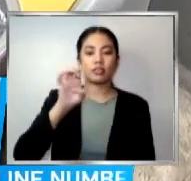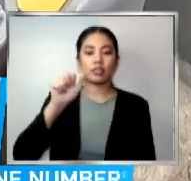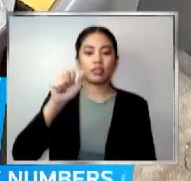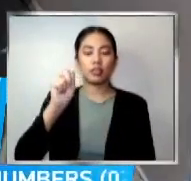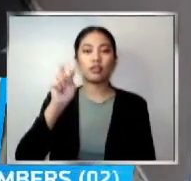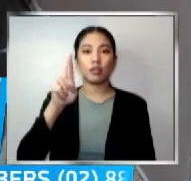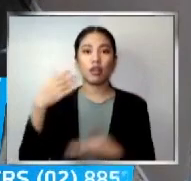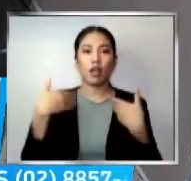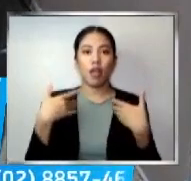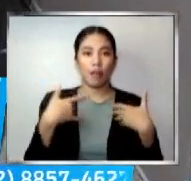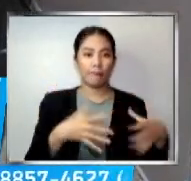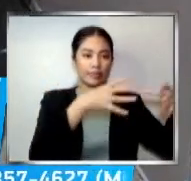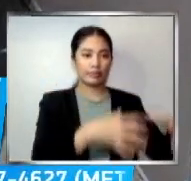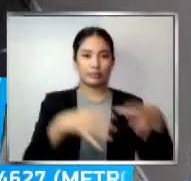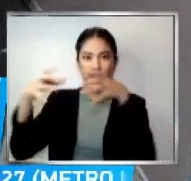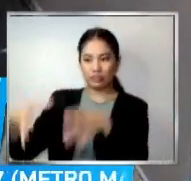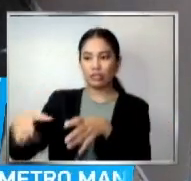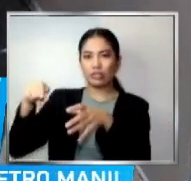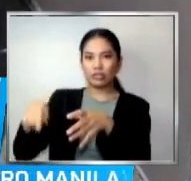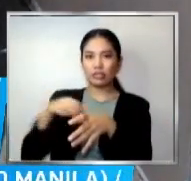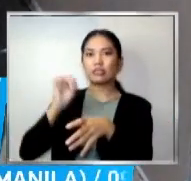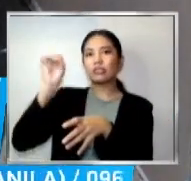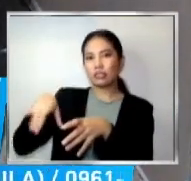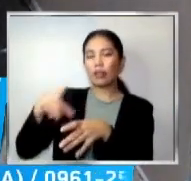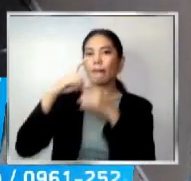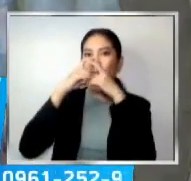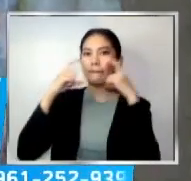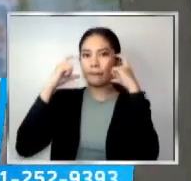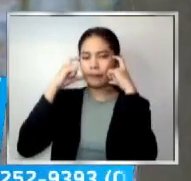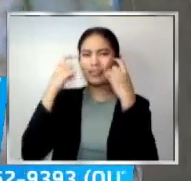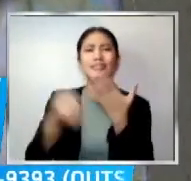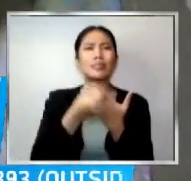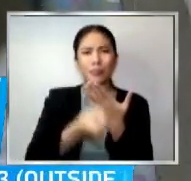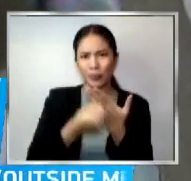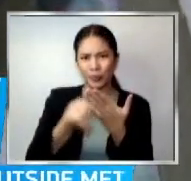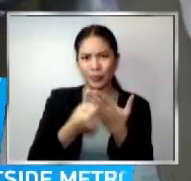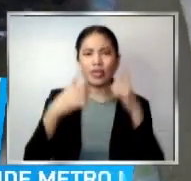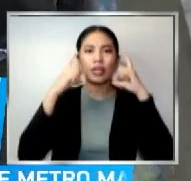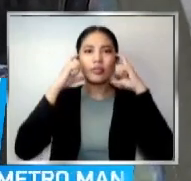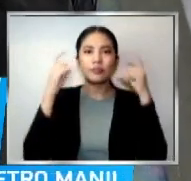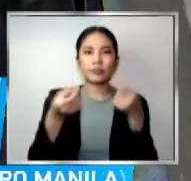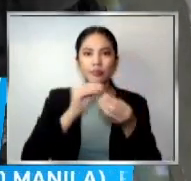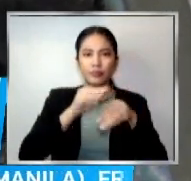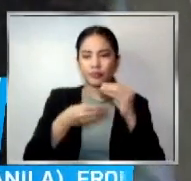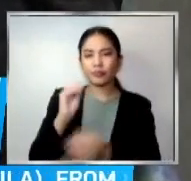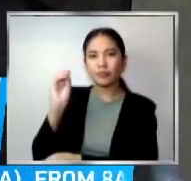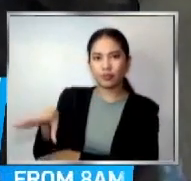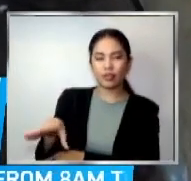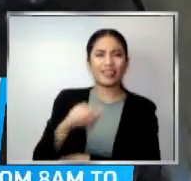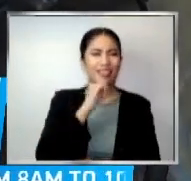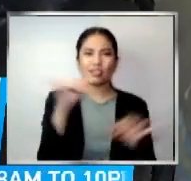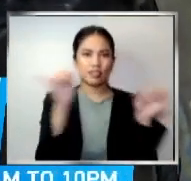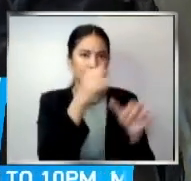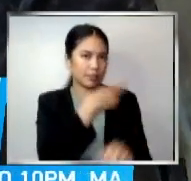face mask. Paalala ng ahensya, simple lang naman ang face mask disposal, hindi tulad ng mga medical wastes galing sa mga ospital.